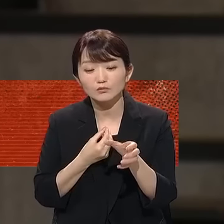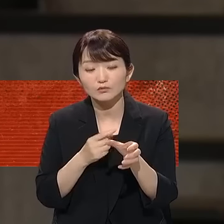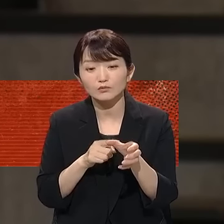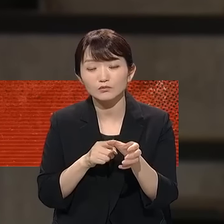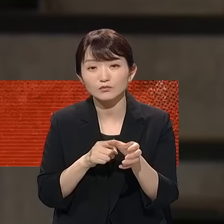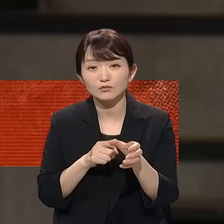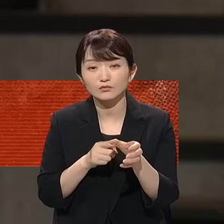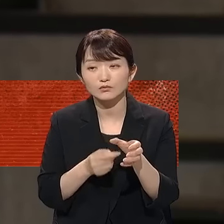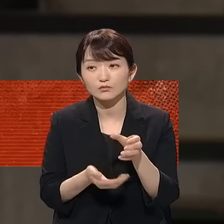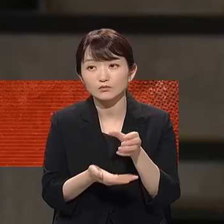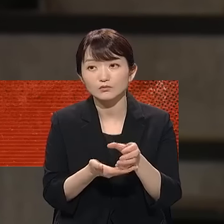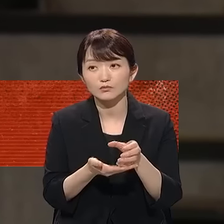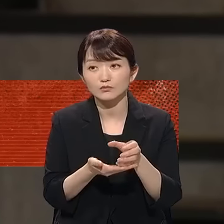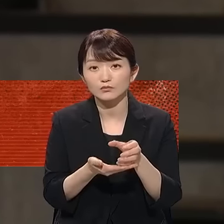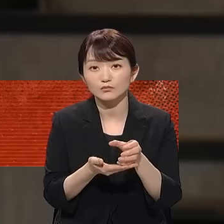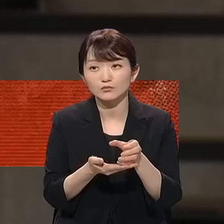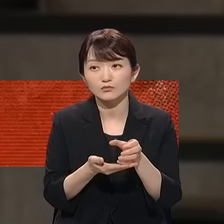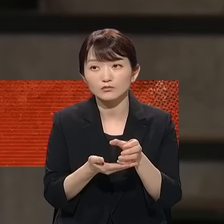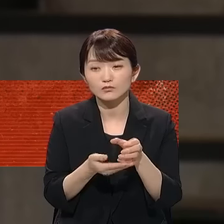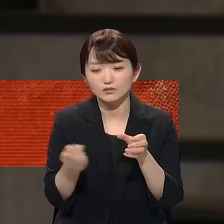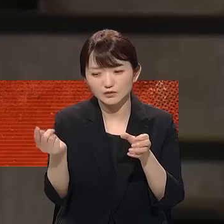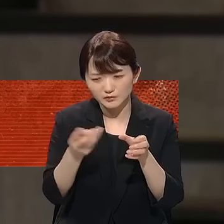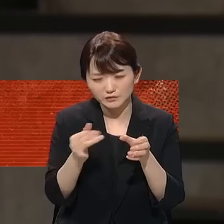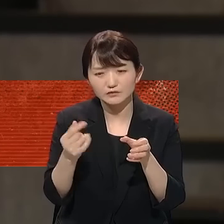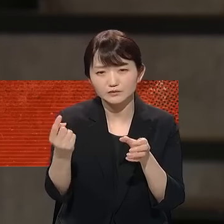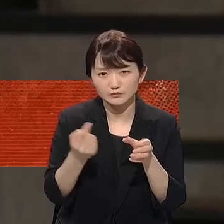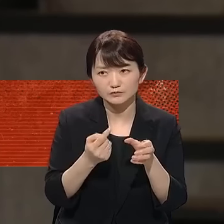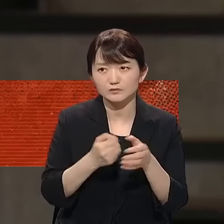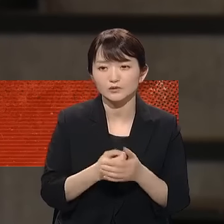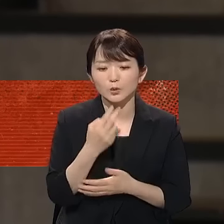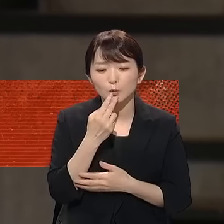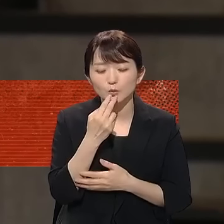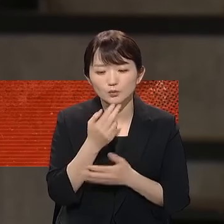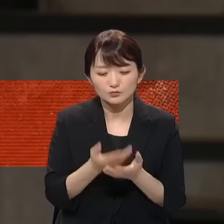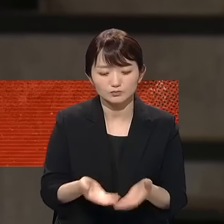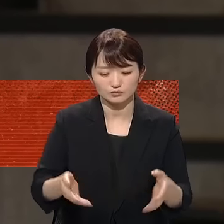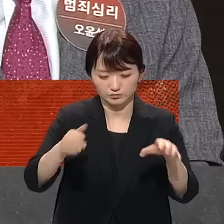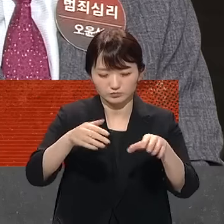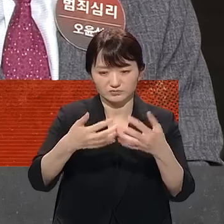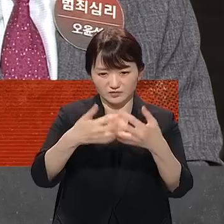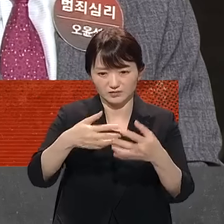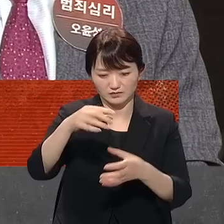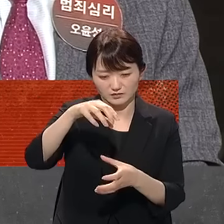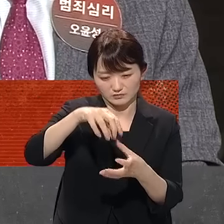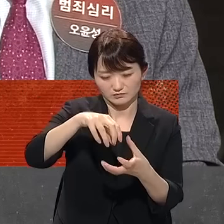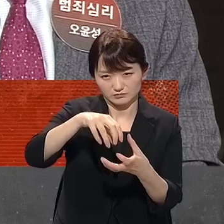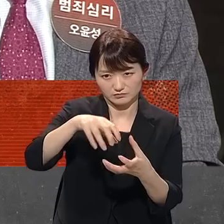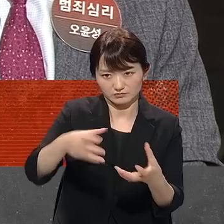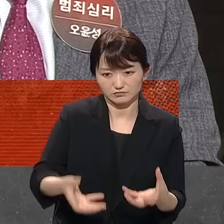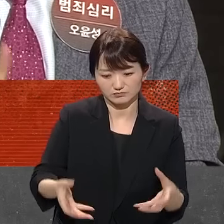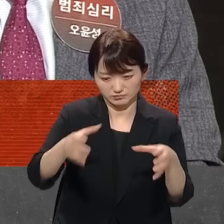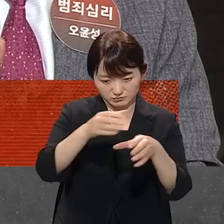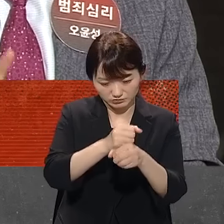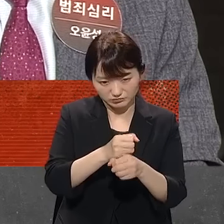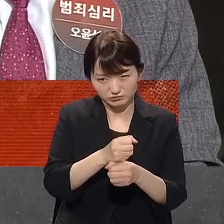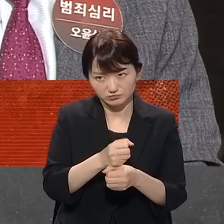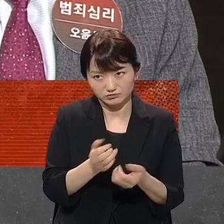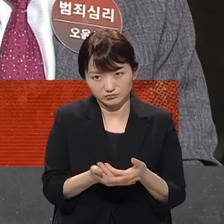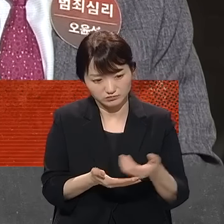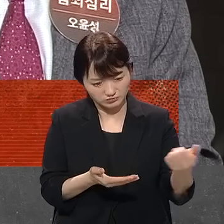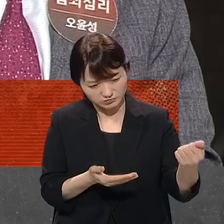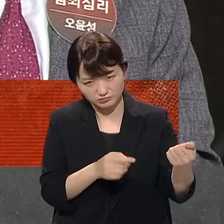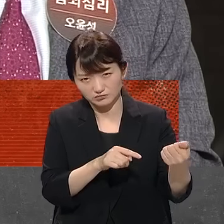데서 이제 여러 사람들이 왔다라고 합니다이 봉투의 얼음을 을 가득 담아가는 사람들이라고 하는 것을 봤을 때 한 명이 아닌 거